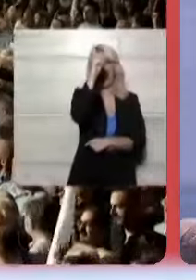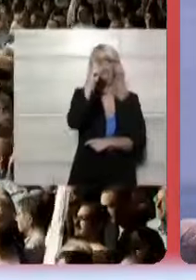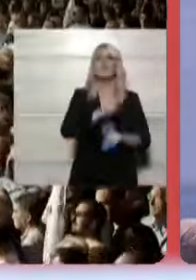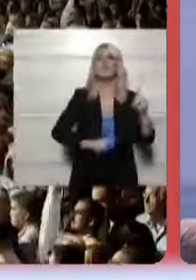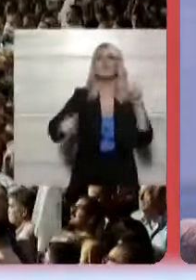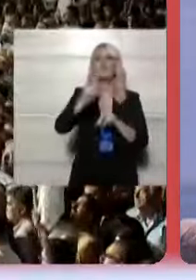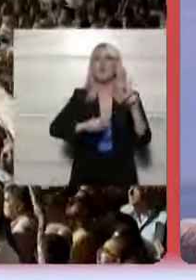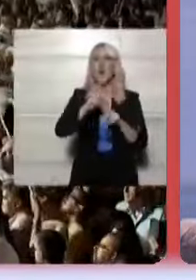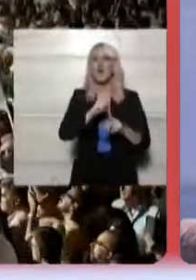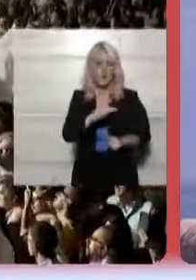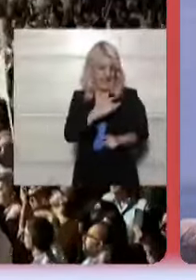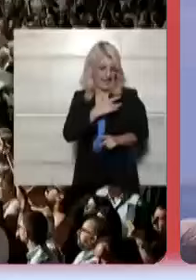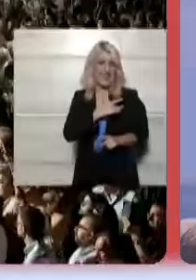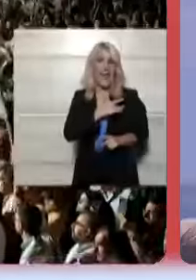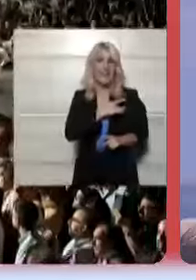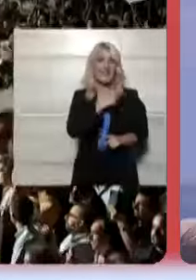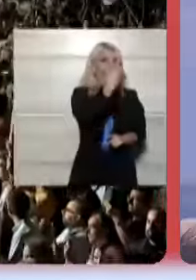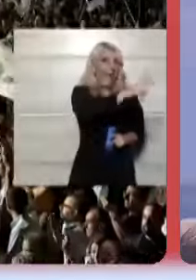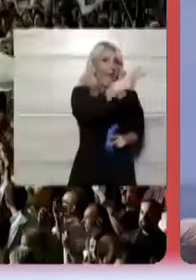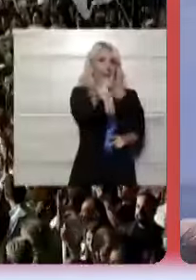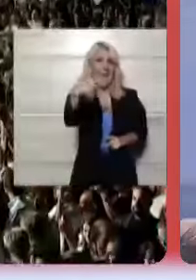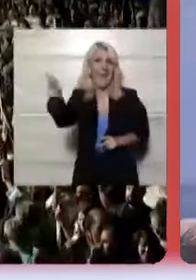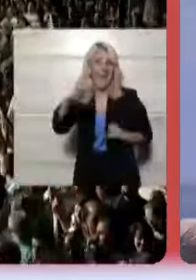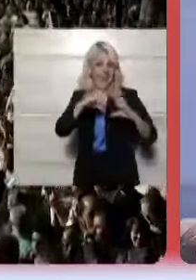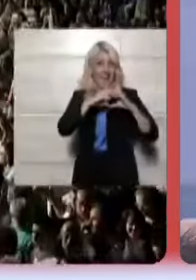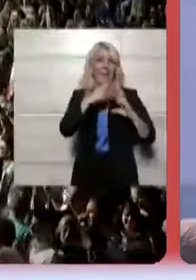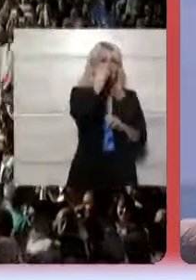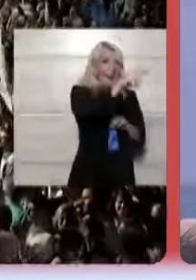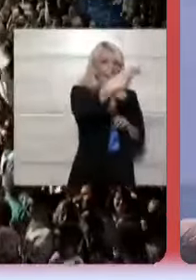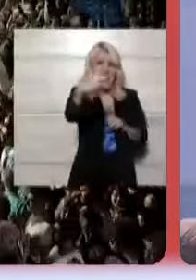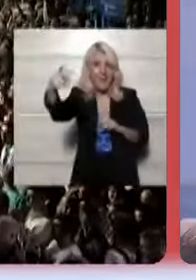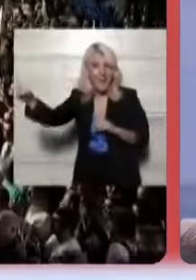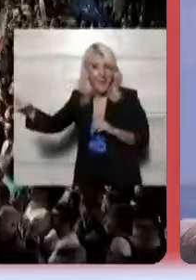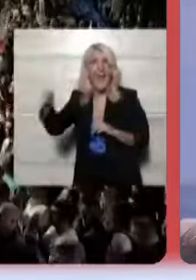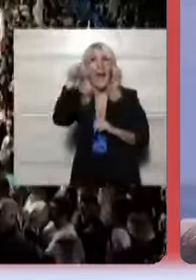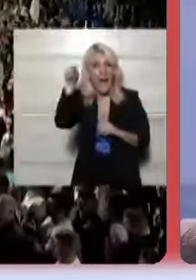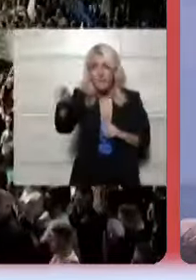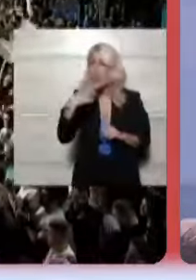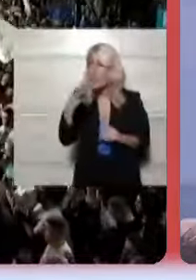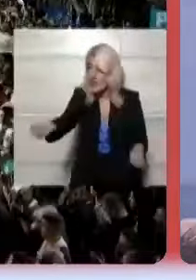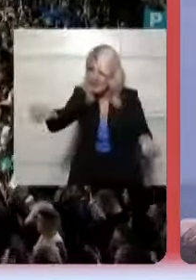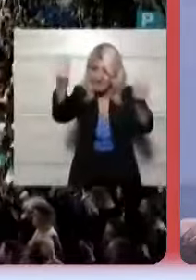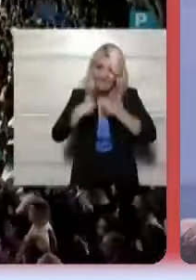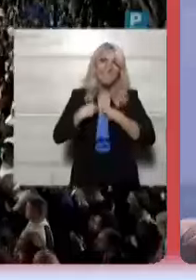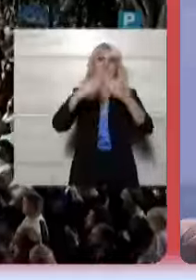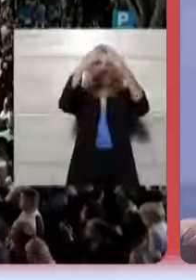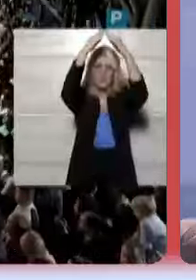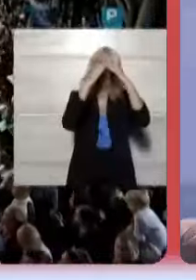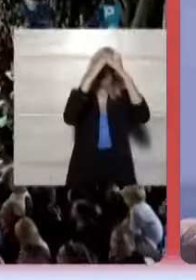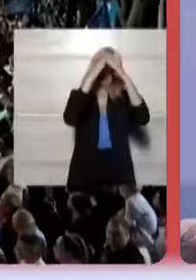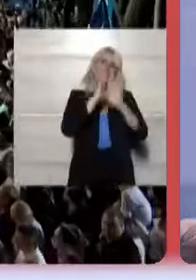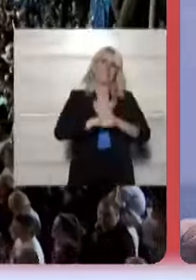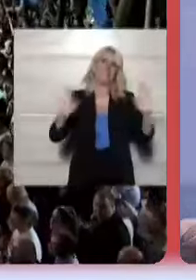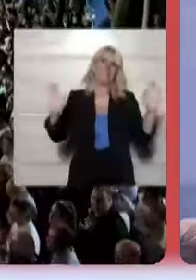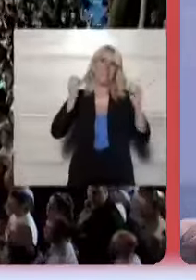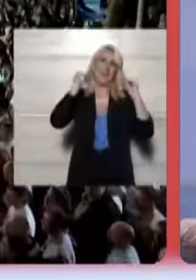κόσμο, τον οποίο από το 12 και μετά άνοιξε αυτός ο κύκλος, όπου ο ΣΥΡΙΖΑ ως τέκνο της κρίσης ουσιαστικά κληρονόμησε την συντριπτική πλειοψηφία της ιστορικής κοινωνικής